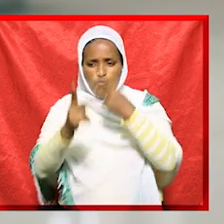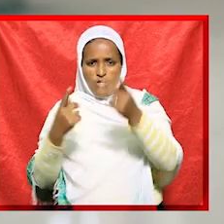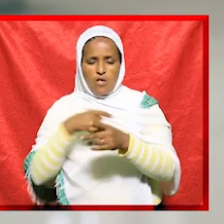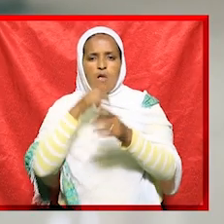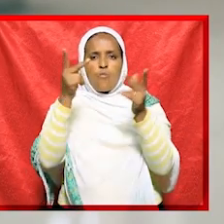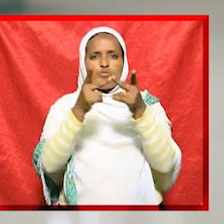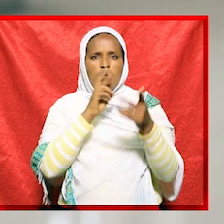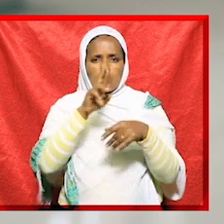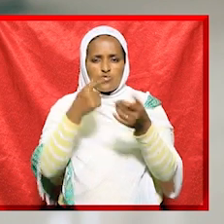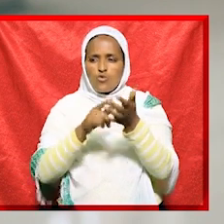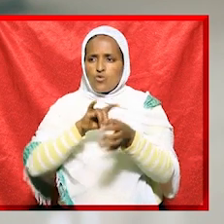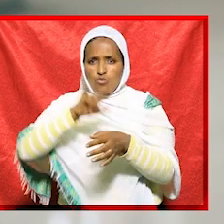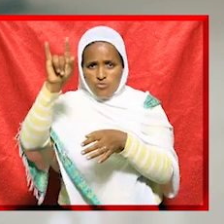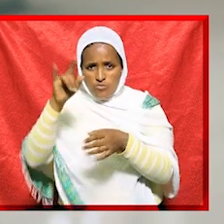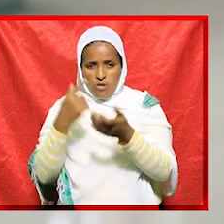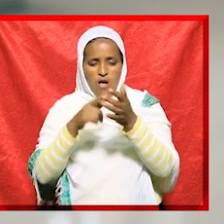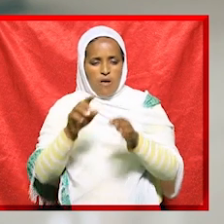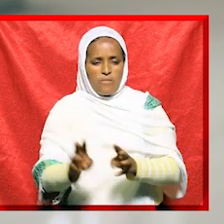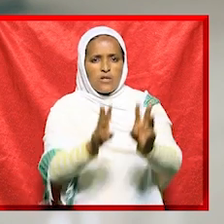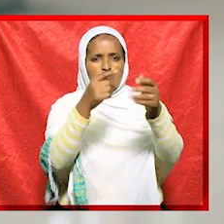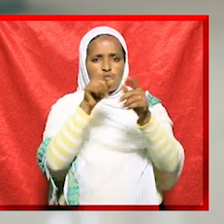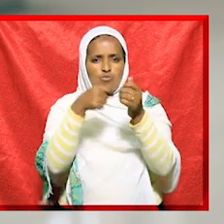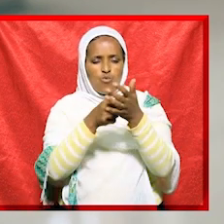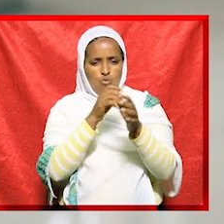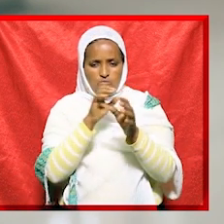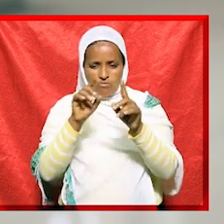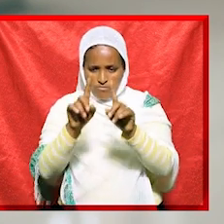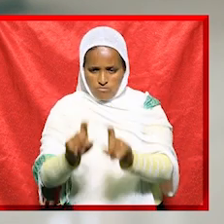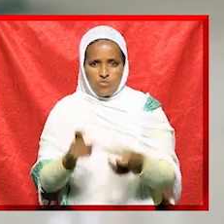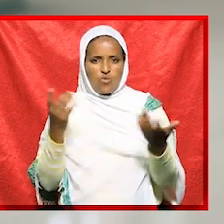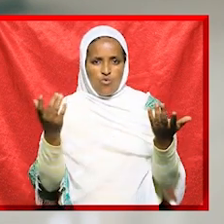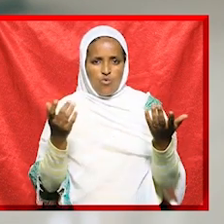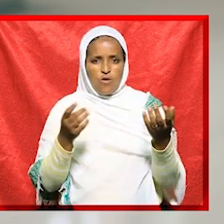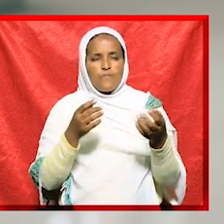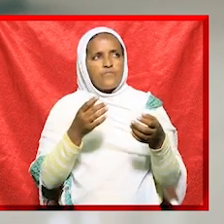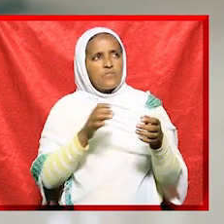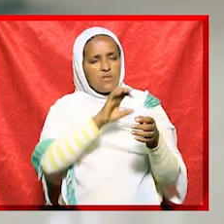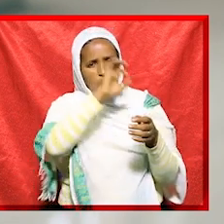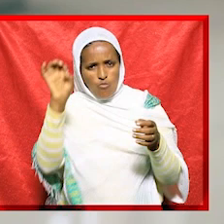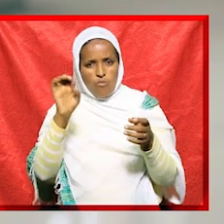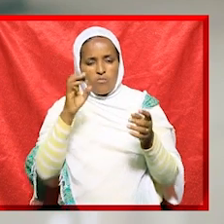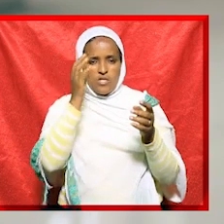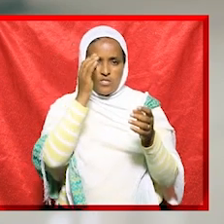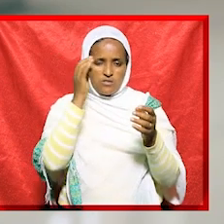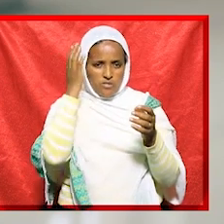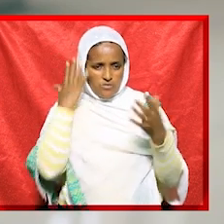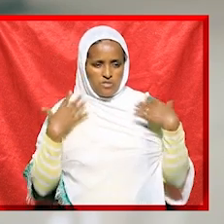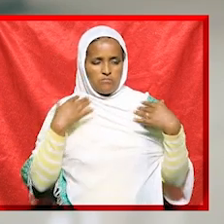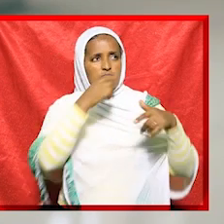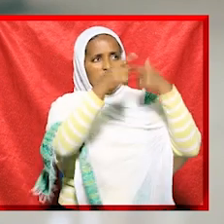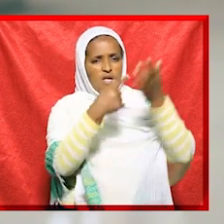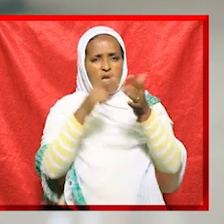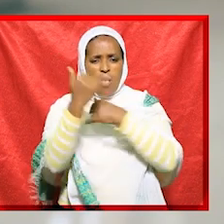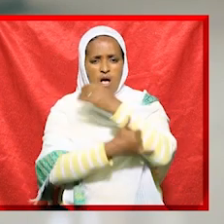የሚጎበኙት የኛ ቦታዎች ናቸው። በውጭ እኮ ገና ከአየር መንገድ ጀምሮ ሴኪርድ ነው። ቱሪስት ስትጎበኝ አውሮፓም ግብፅም ብትሄድ